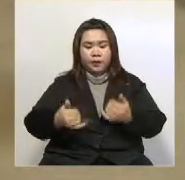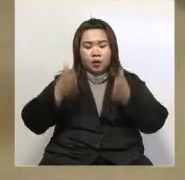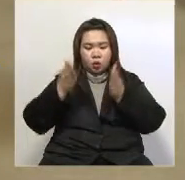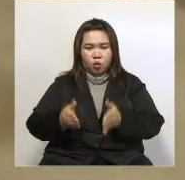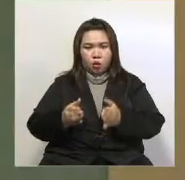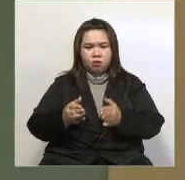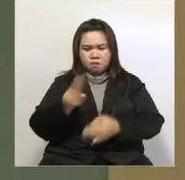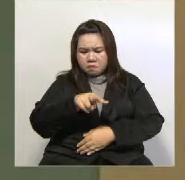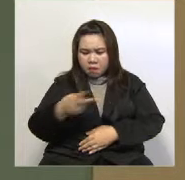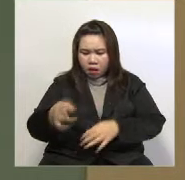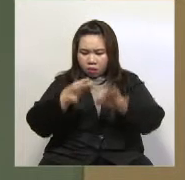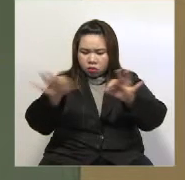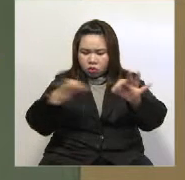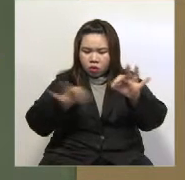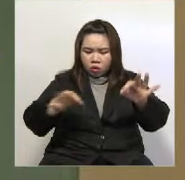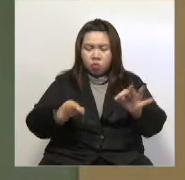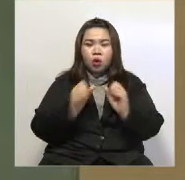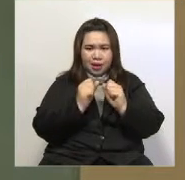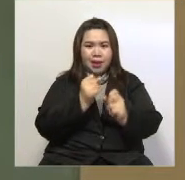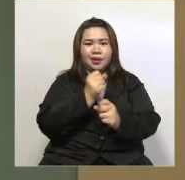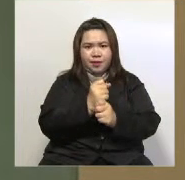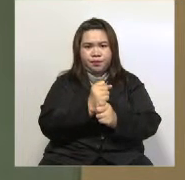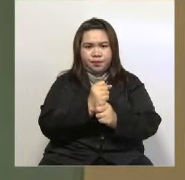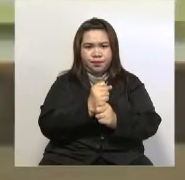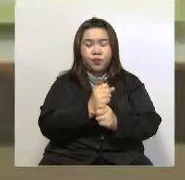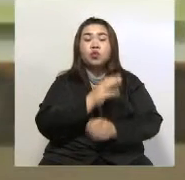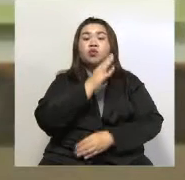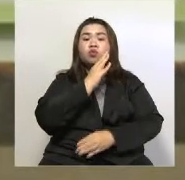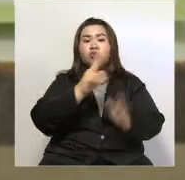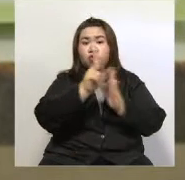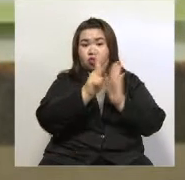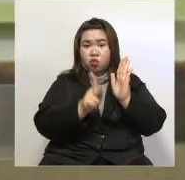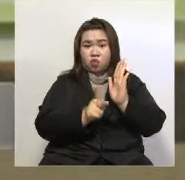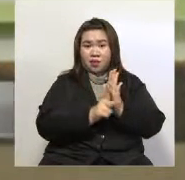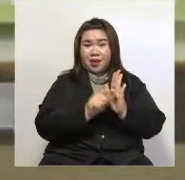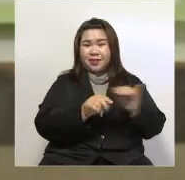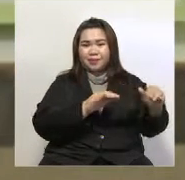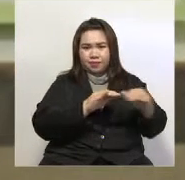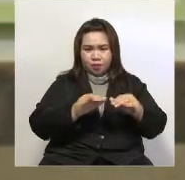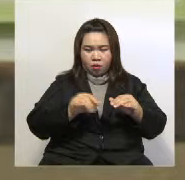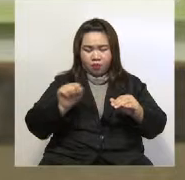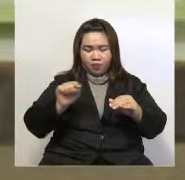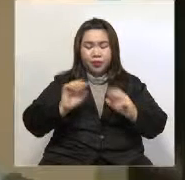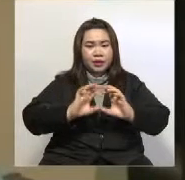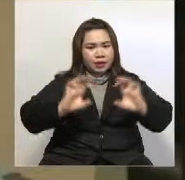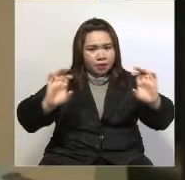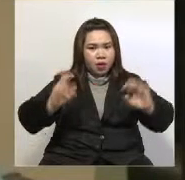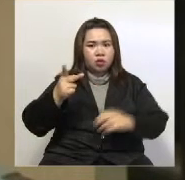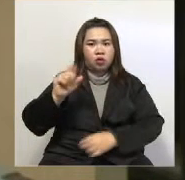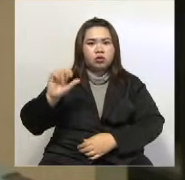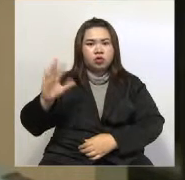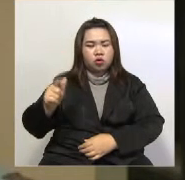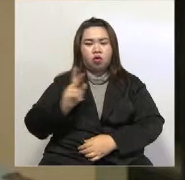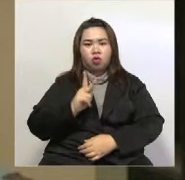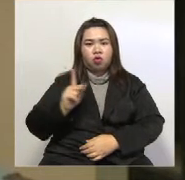เองกำลังเร่งพิจารณาเพื่อร่างกฎหมายให้เสร็จโดยเร็วนะครับบอกว่าหากกฎหมายมีความพร้อมแล้วฝ่ายนโยบายทั้งรัฐบาลคสช.